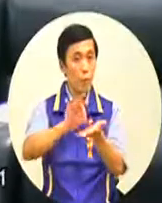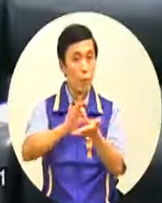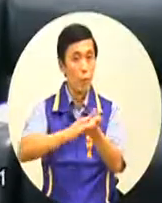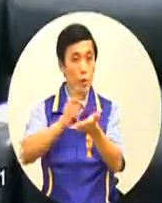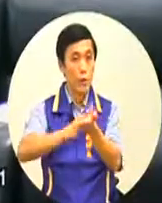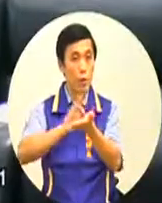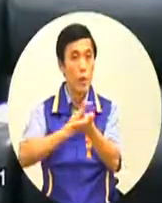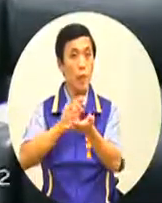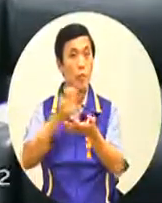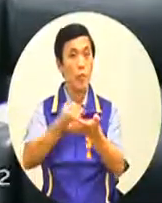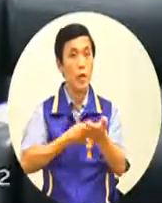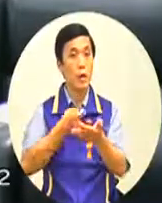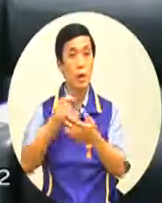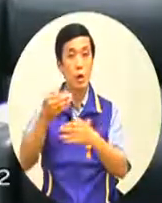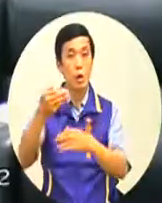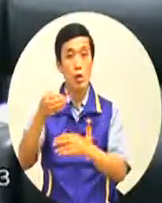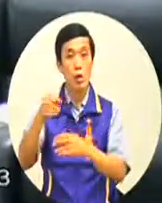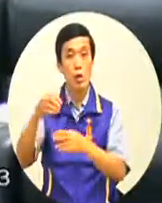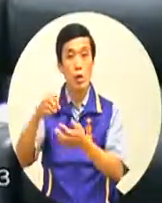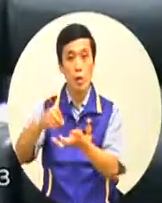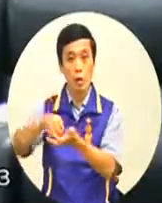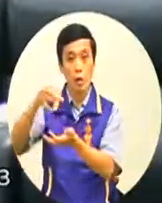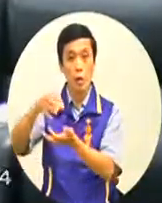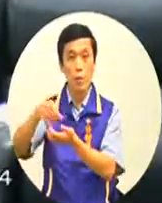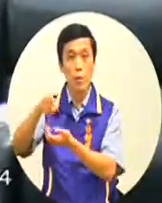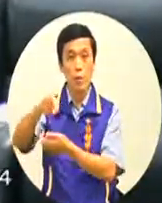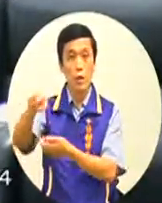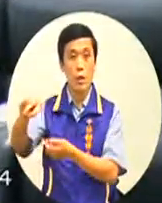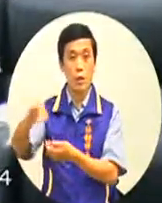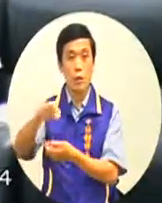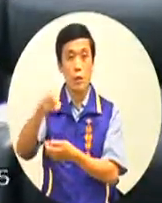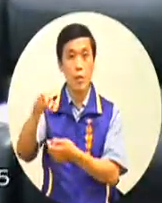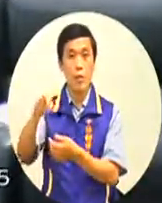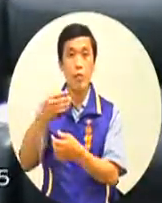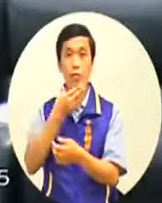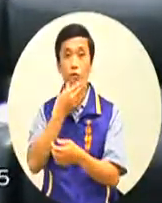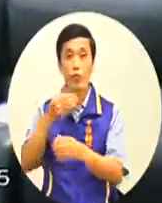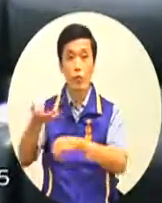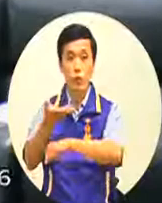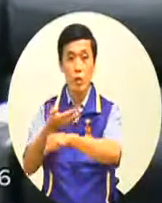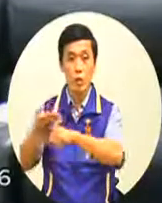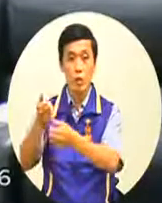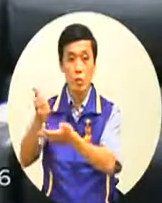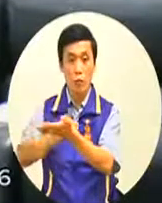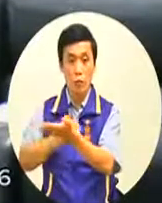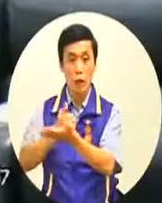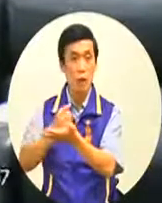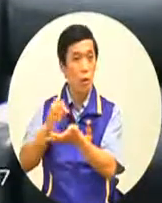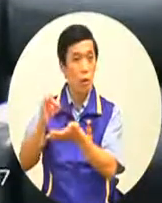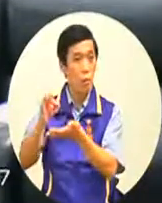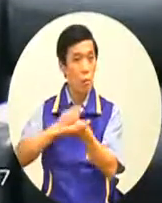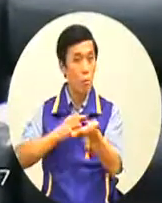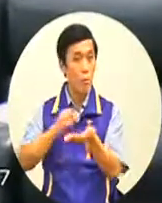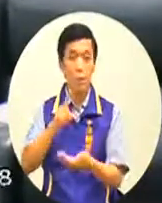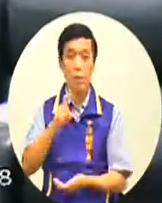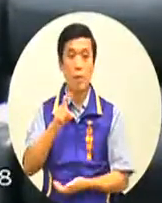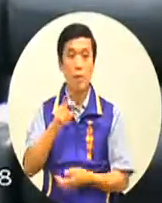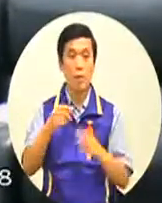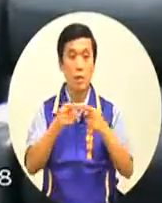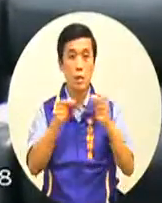然后呢，放在那边，而且吼，价格比九州的还要低30%，更没人买。日本人嘛是足惊